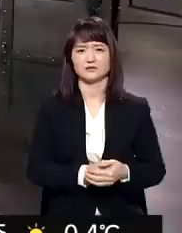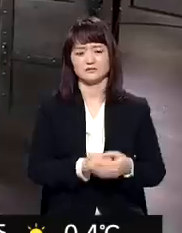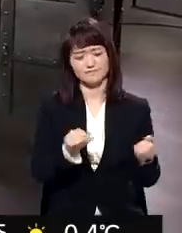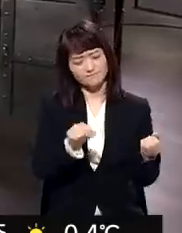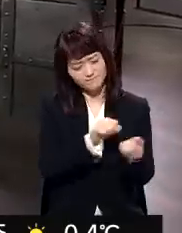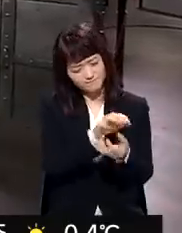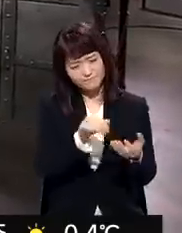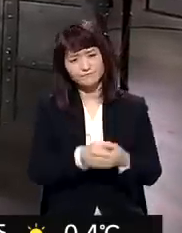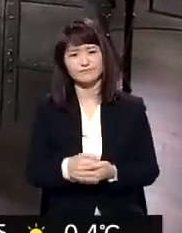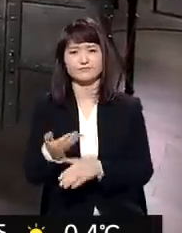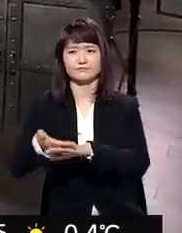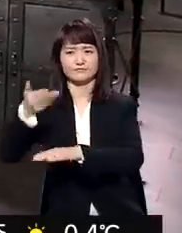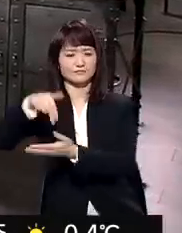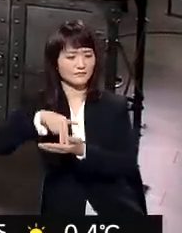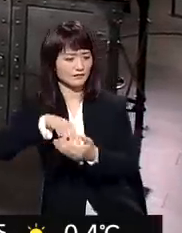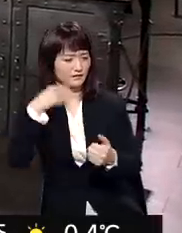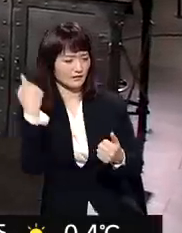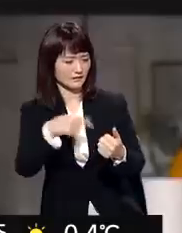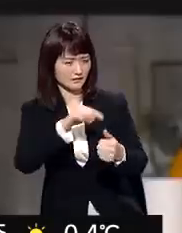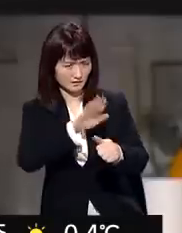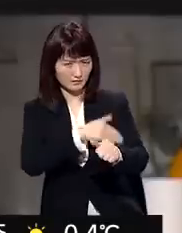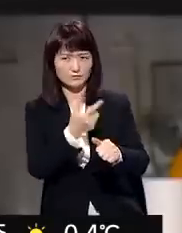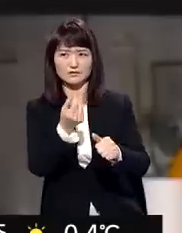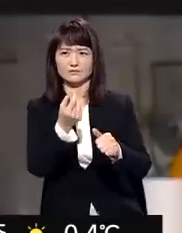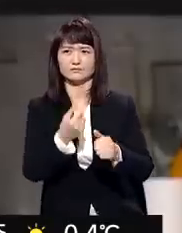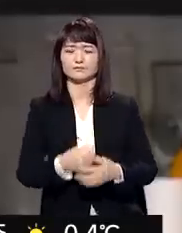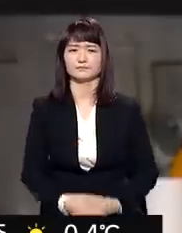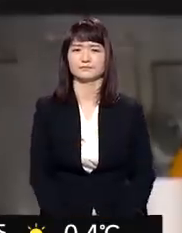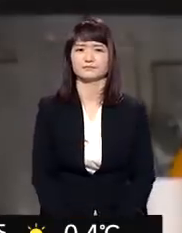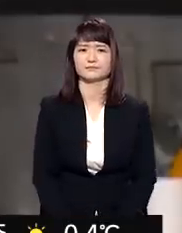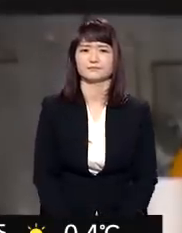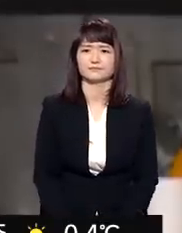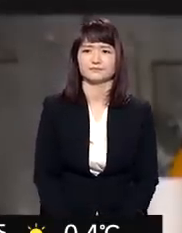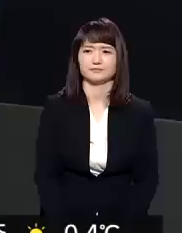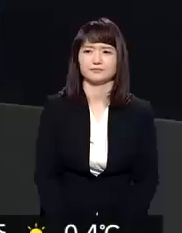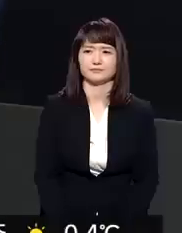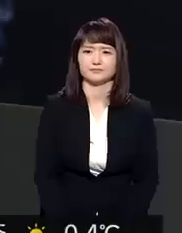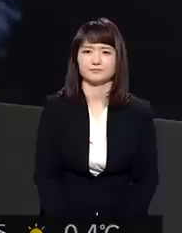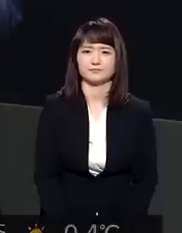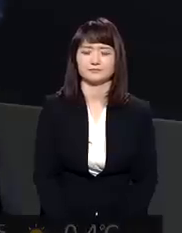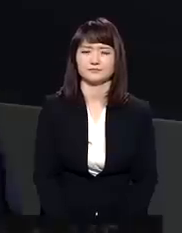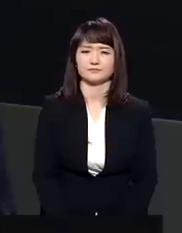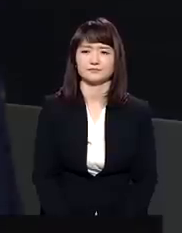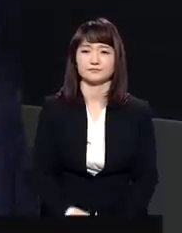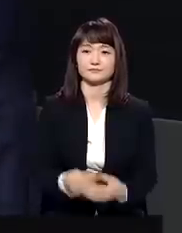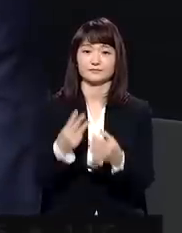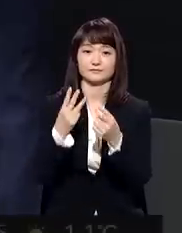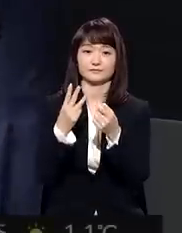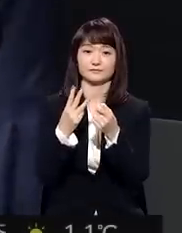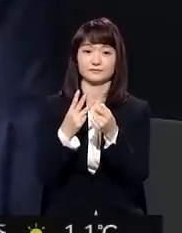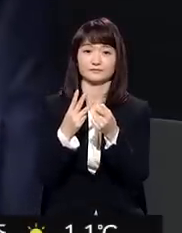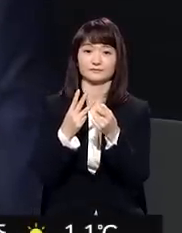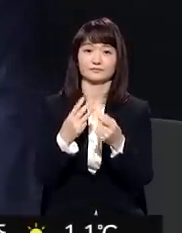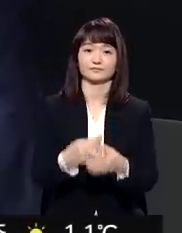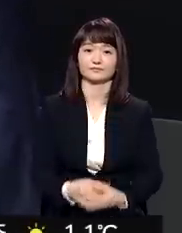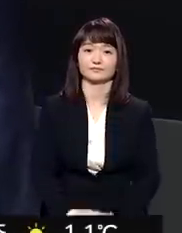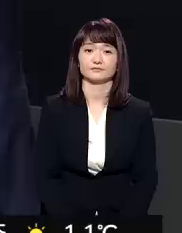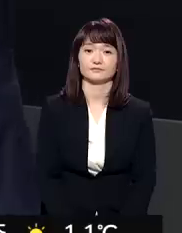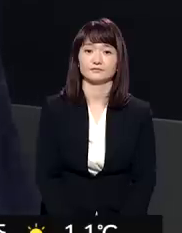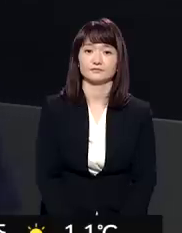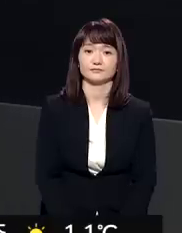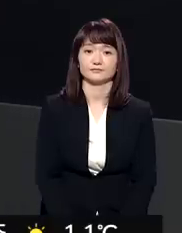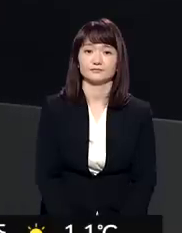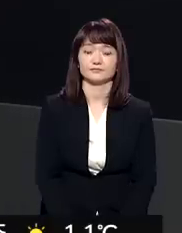선배가 교육을 잘못 시킨 것 같아요 어떻든간에 알겠습니다 자 세 번째 뉴스 이어갈게요